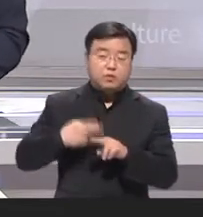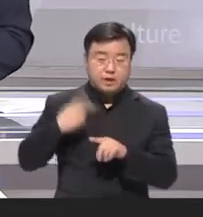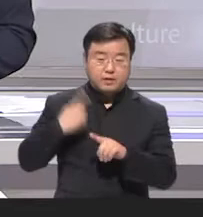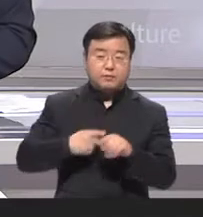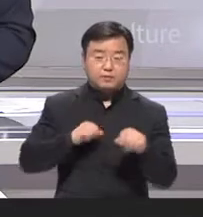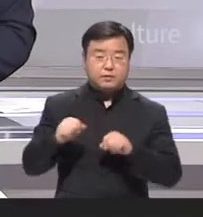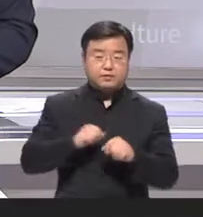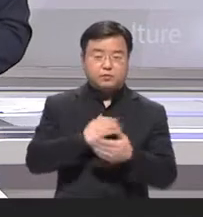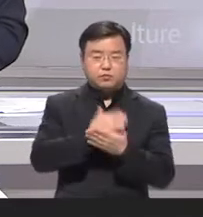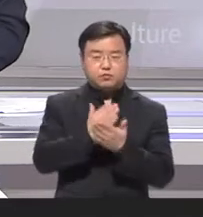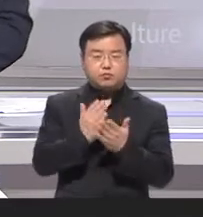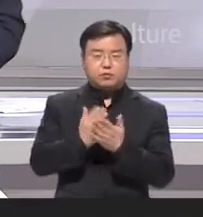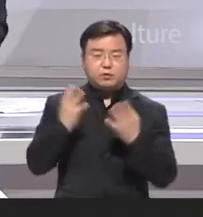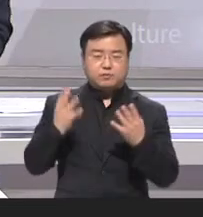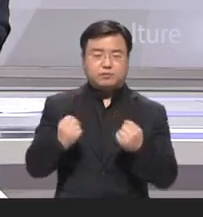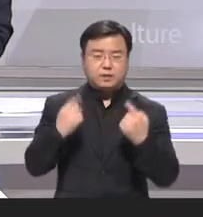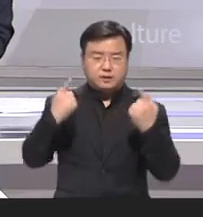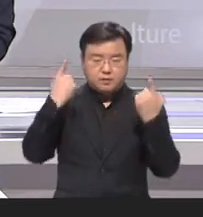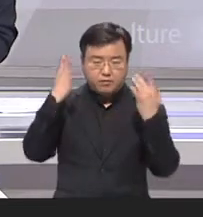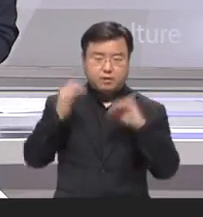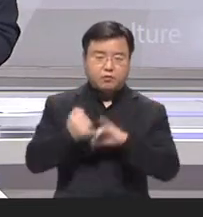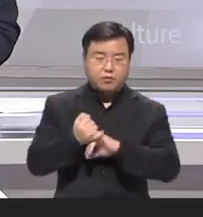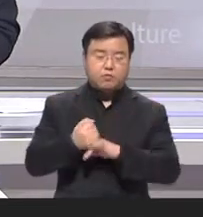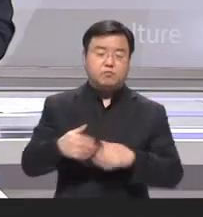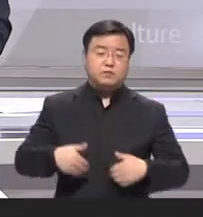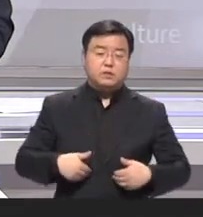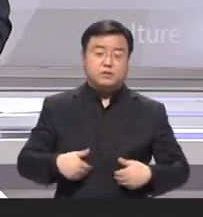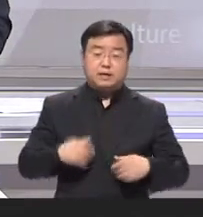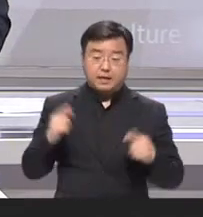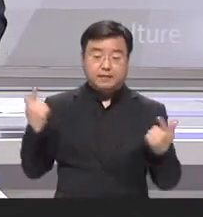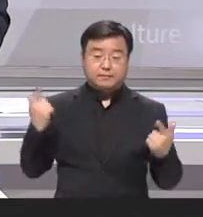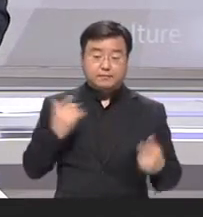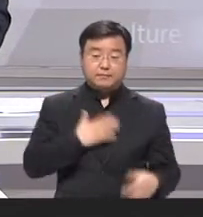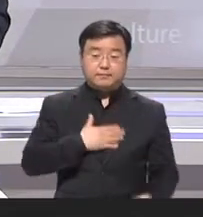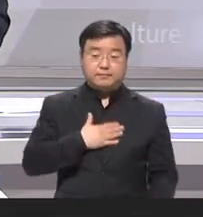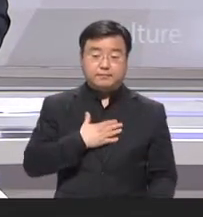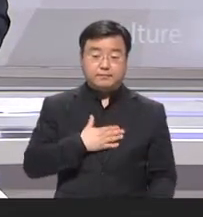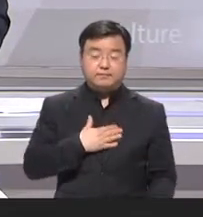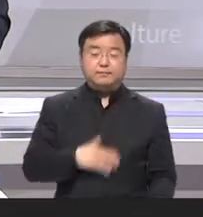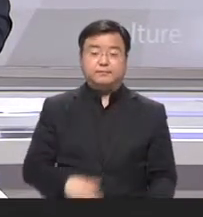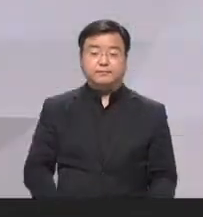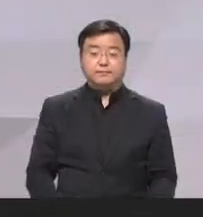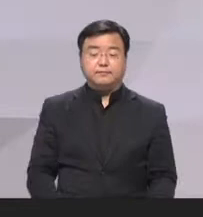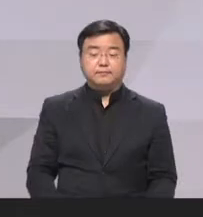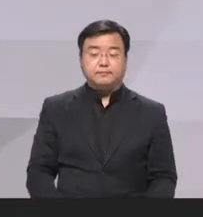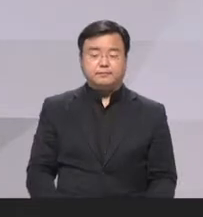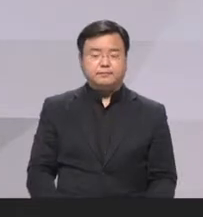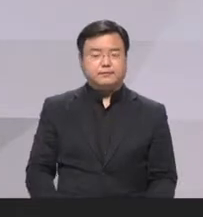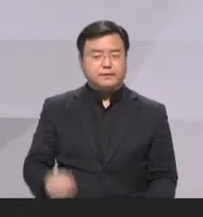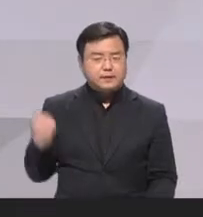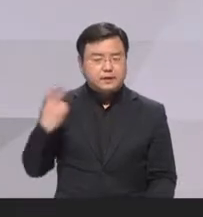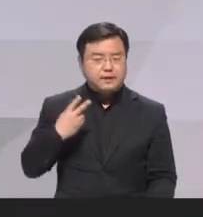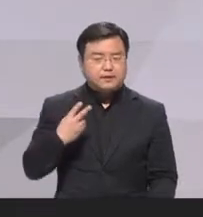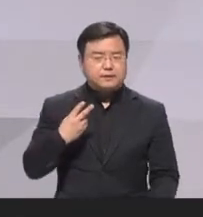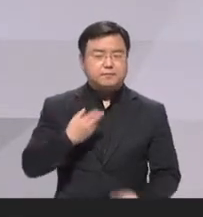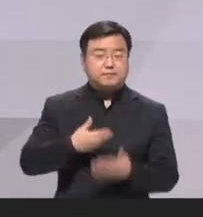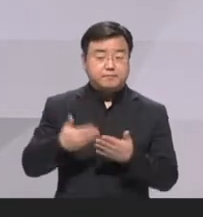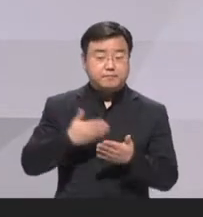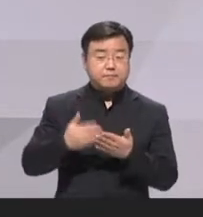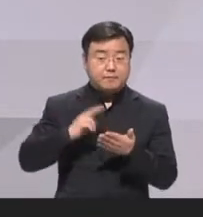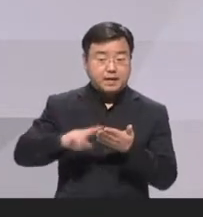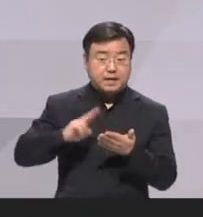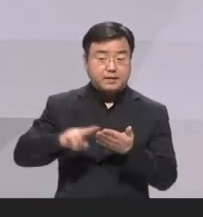많이 있잖아요 내용 꼭 대학이 필수적인 조건은 아니다 네 얘길 들었는데 어 이제 다시 좀 자꾸 얘기를 좀 돌아가 볼게요